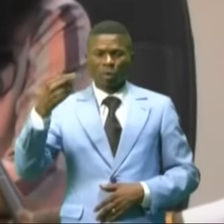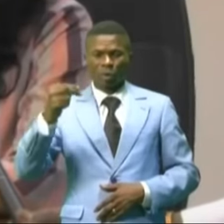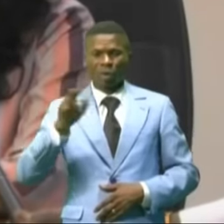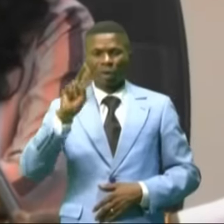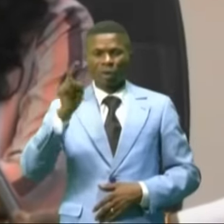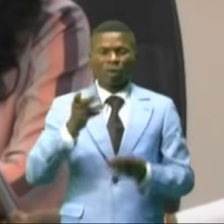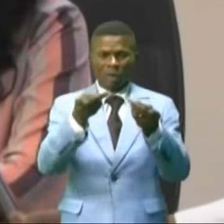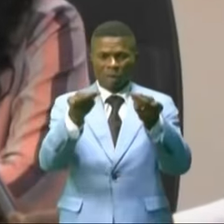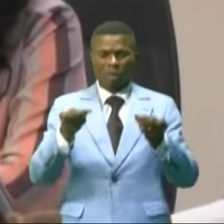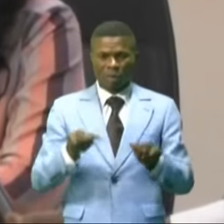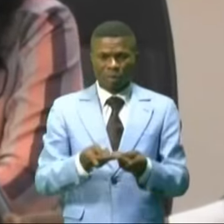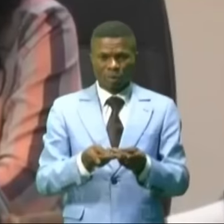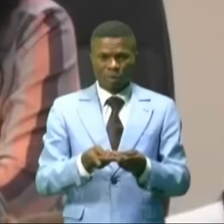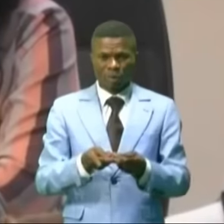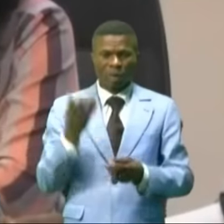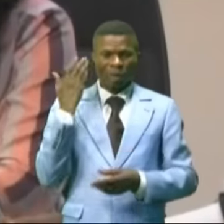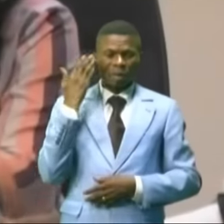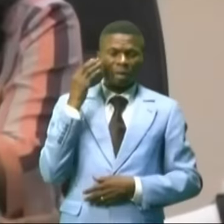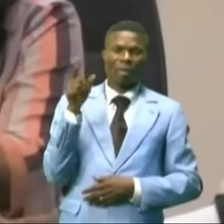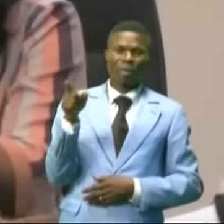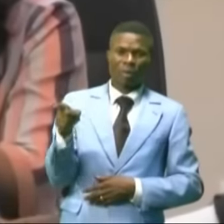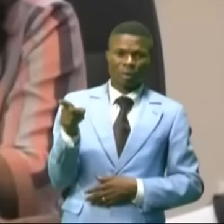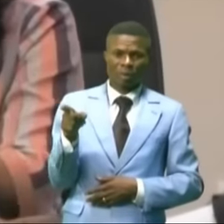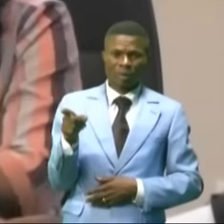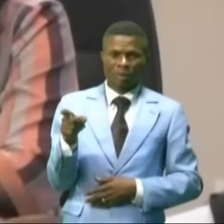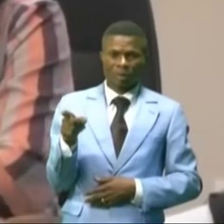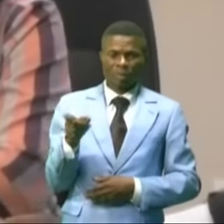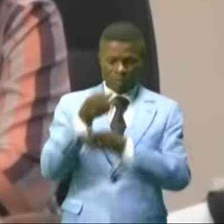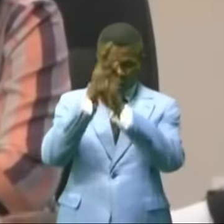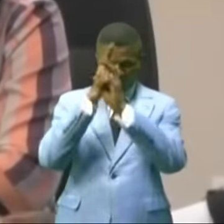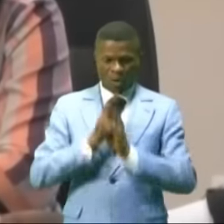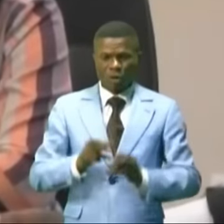place pour le concours de procès fictif. C'était pour